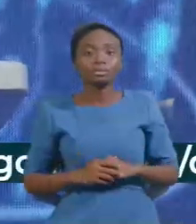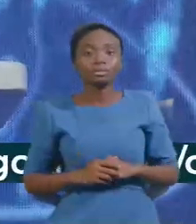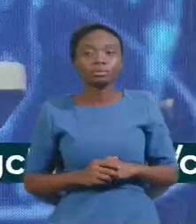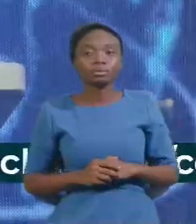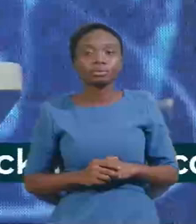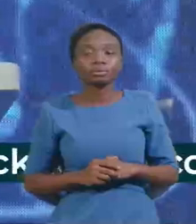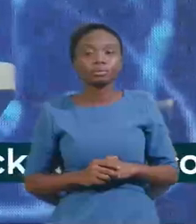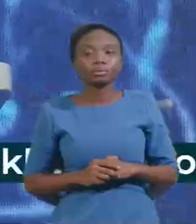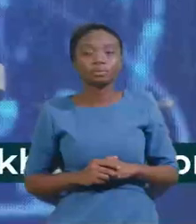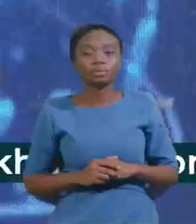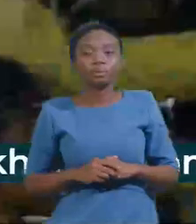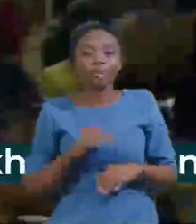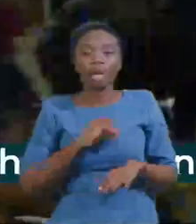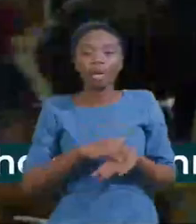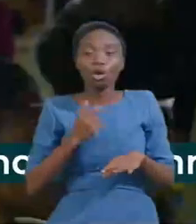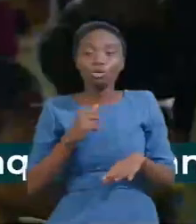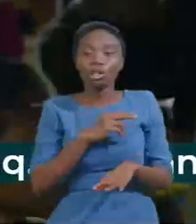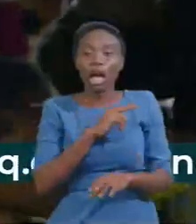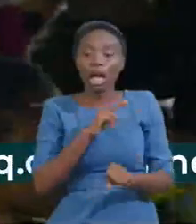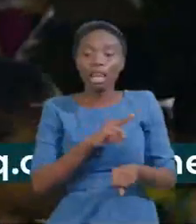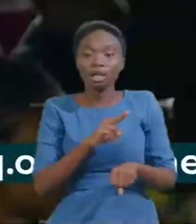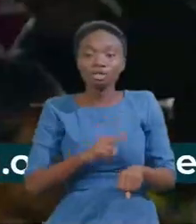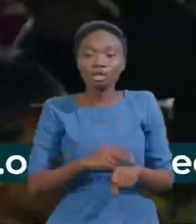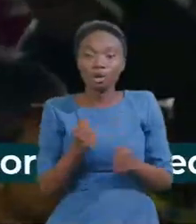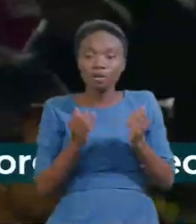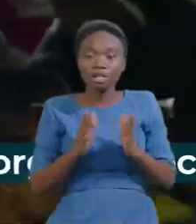la paix chez le prince de paix.